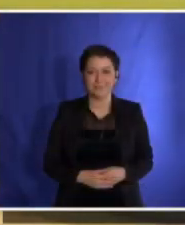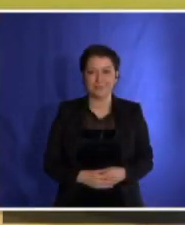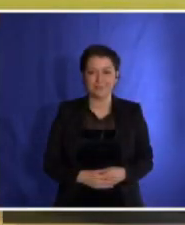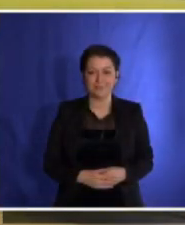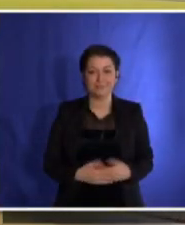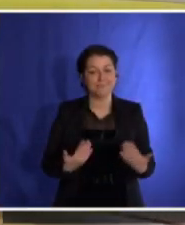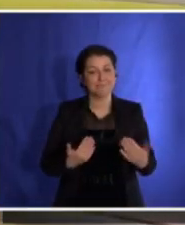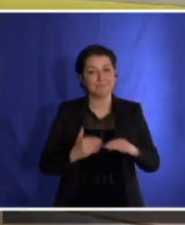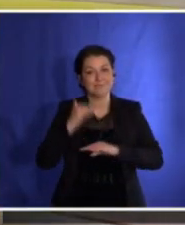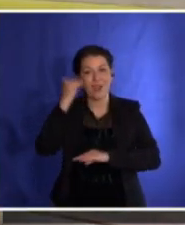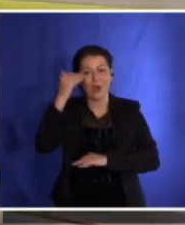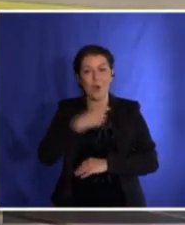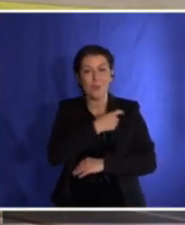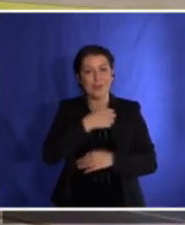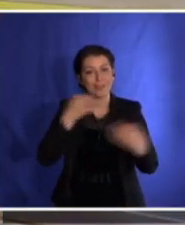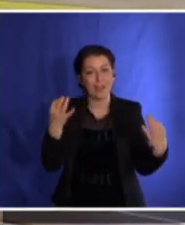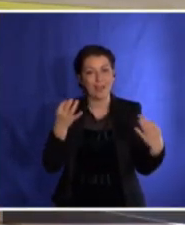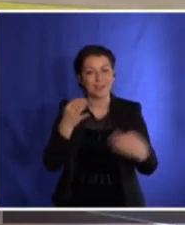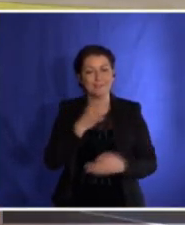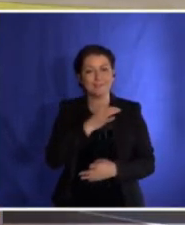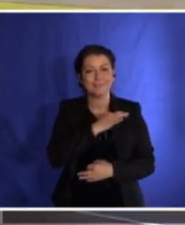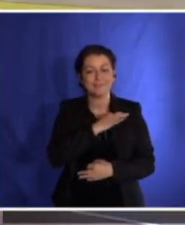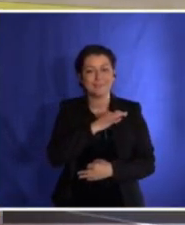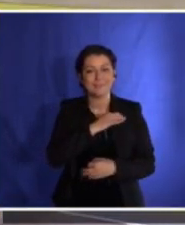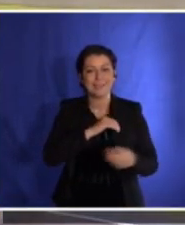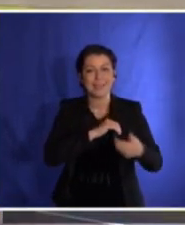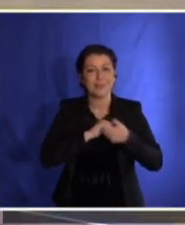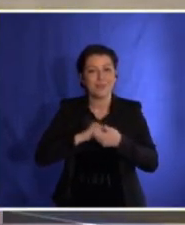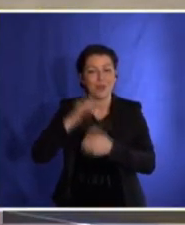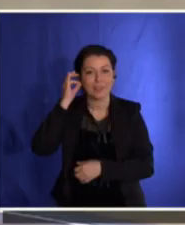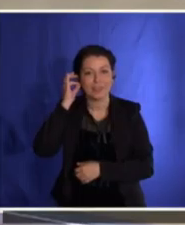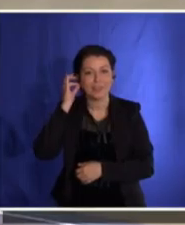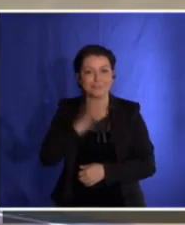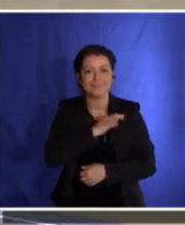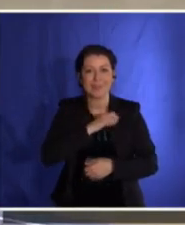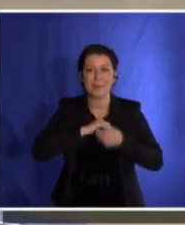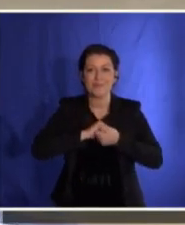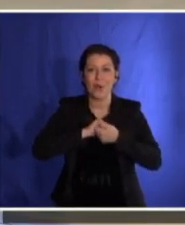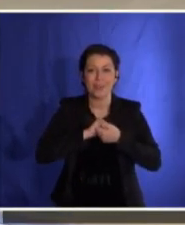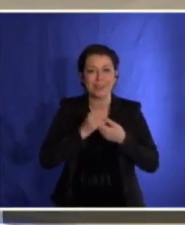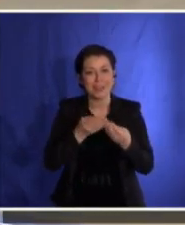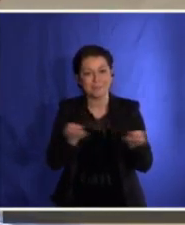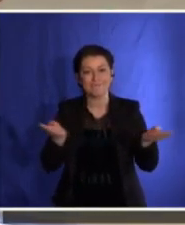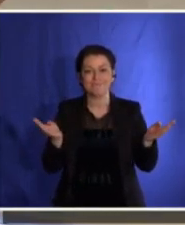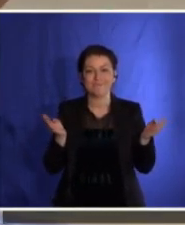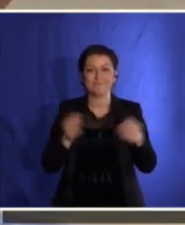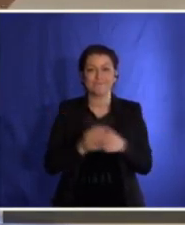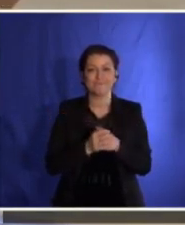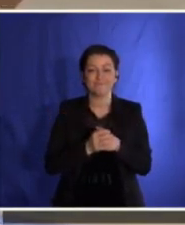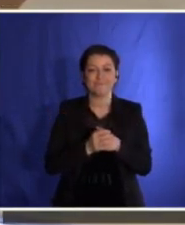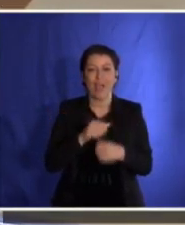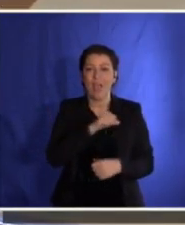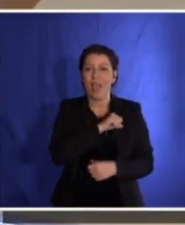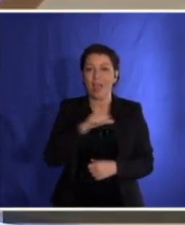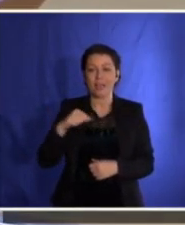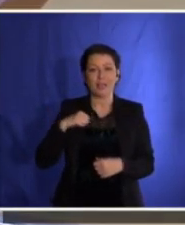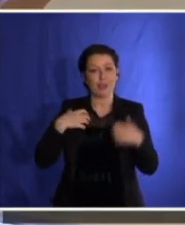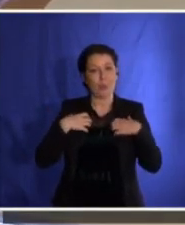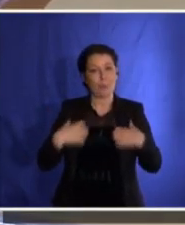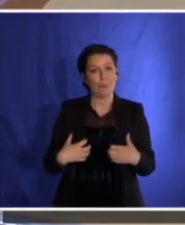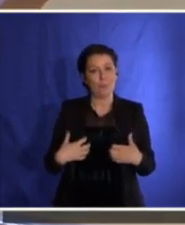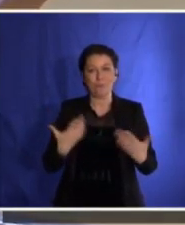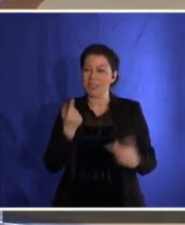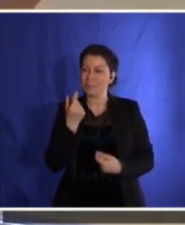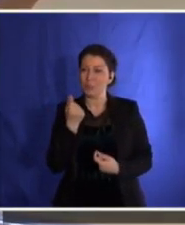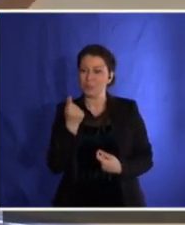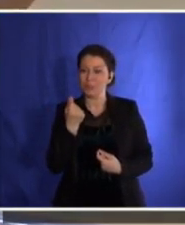Hoher Parteitag, liebe Freundinnen und Freunde, was ist Eigentum? Bin ich